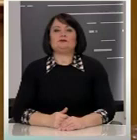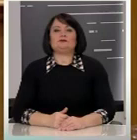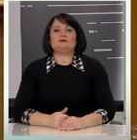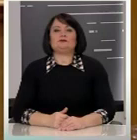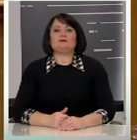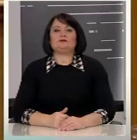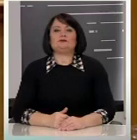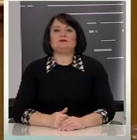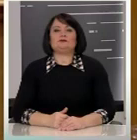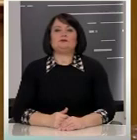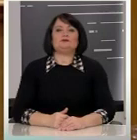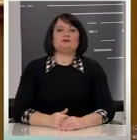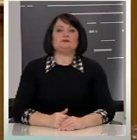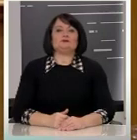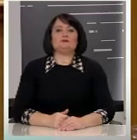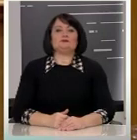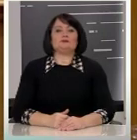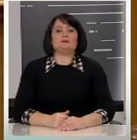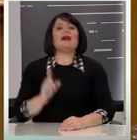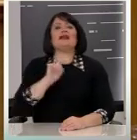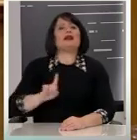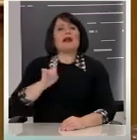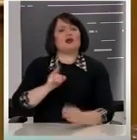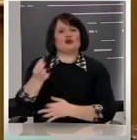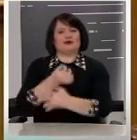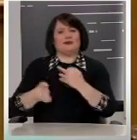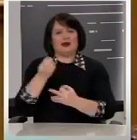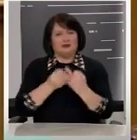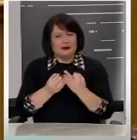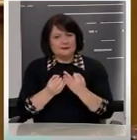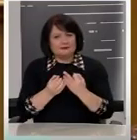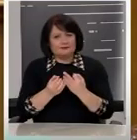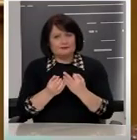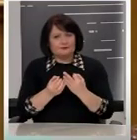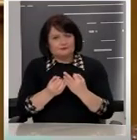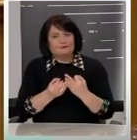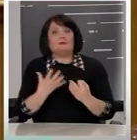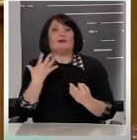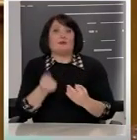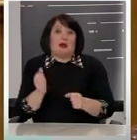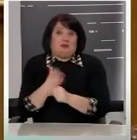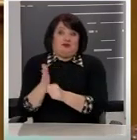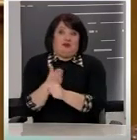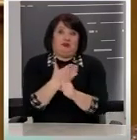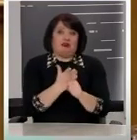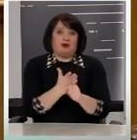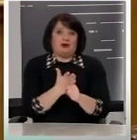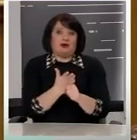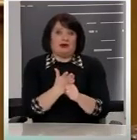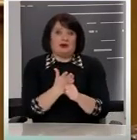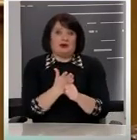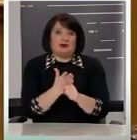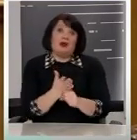Συνάδελφοι, παρόλο που ο κύριος Μητσοτάκης είπε ότι θα πούμε ότι υπάρχει καταστροφολογία, είχε μια